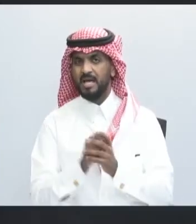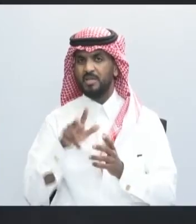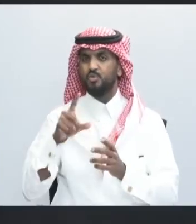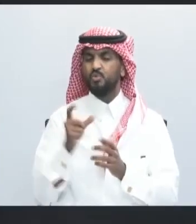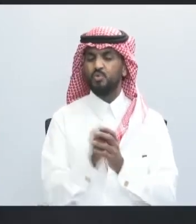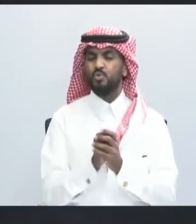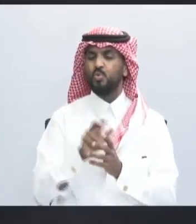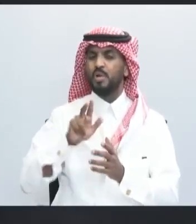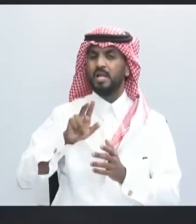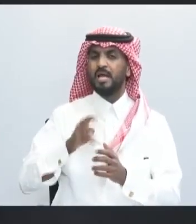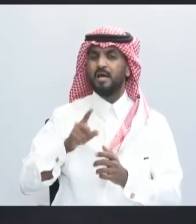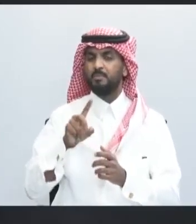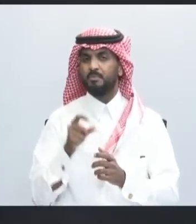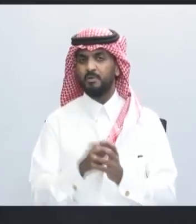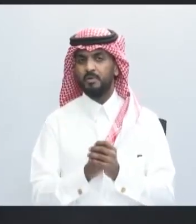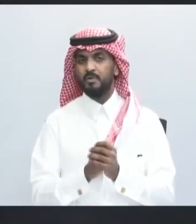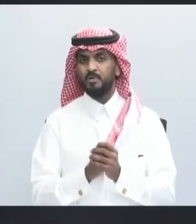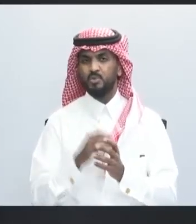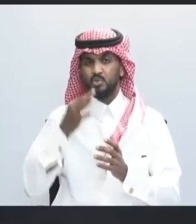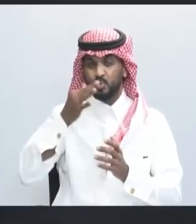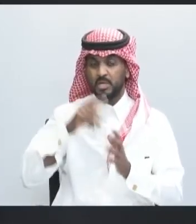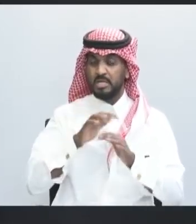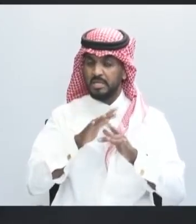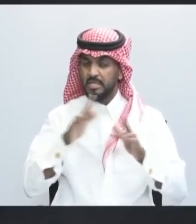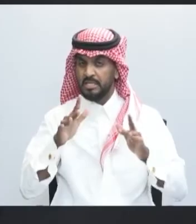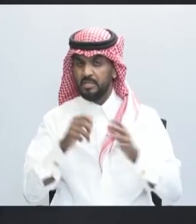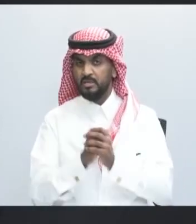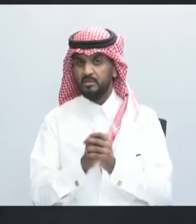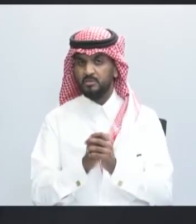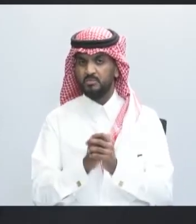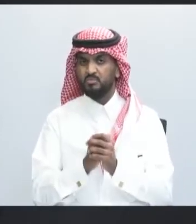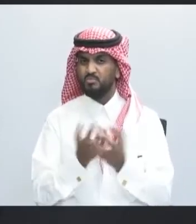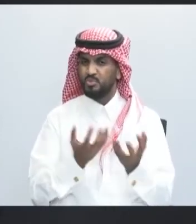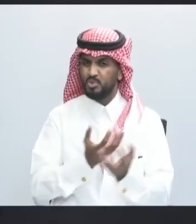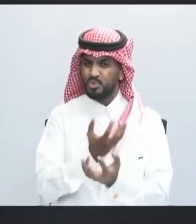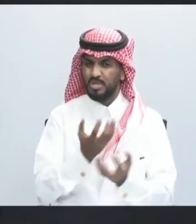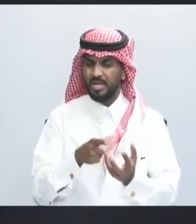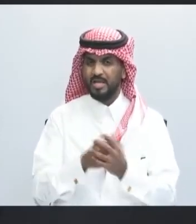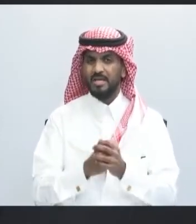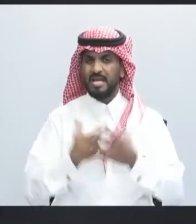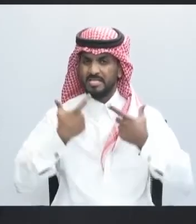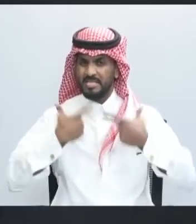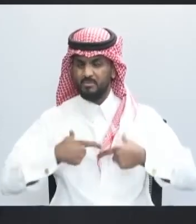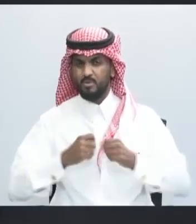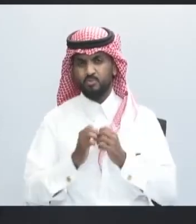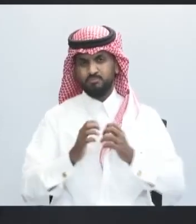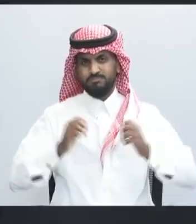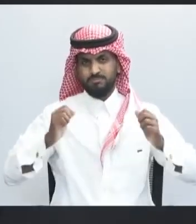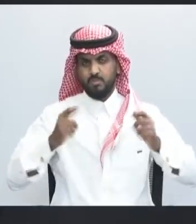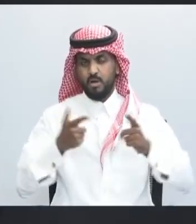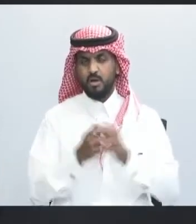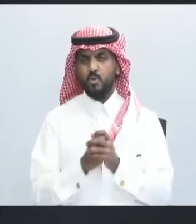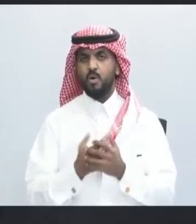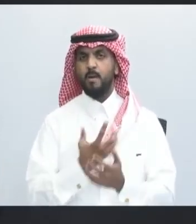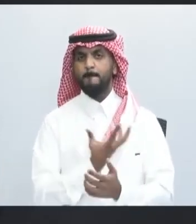والكربوهيدرات وبالتالي او السكريات وبالتالي قد تضر في اجسامنا وقد تسبب لنا السمنه وامراض